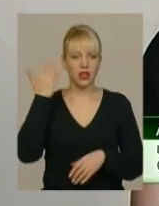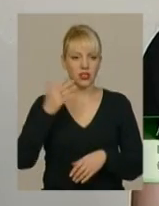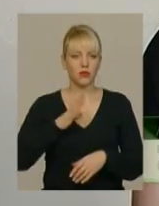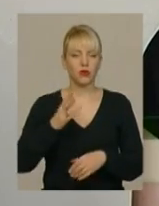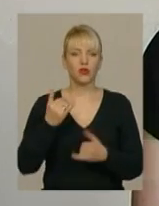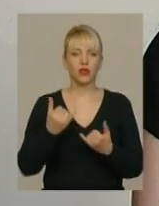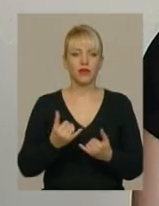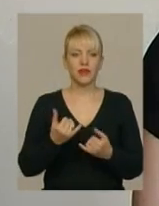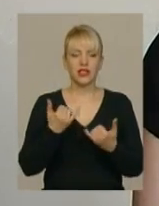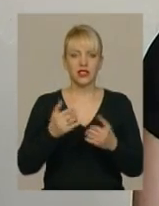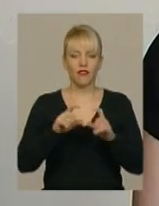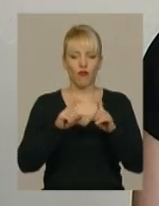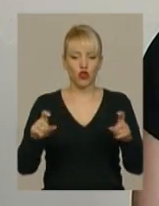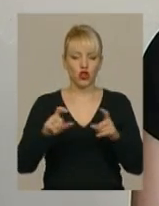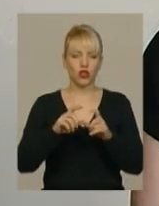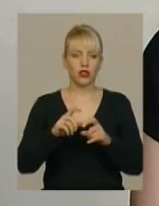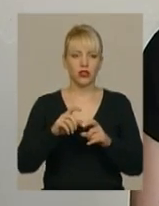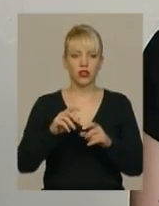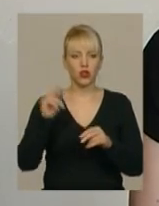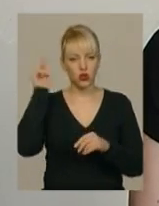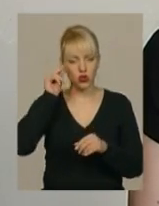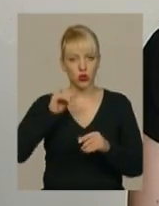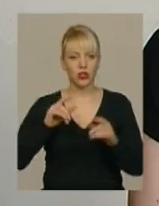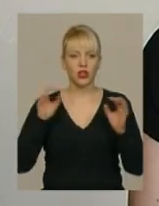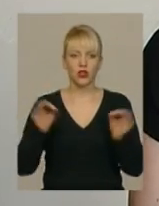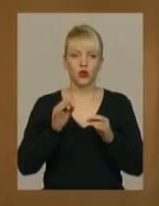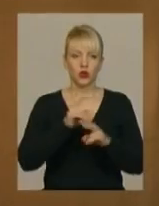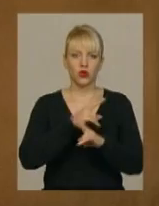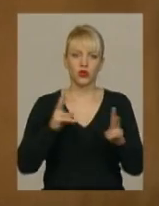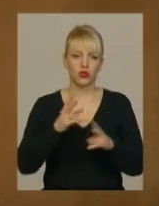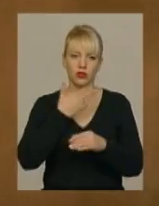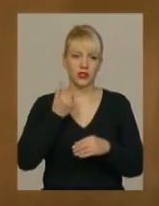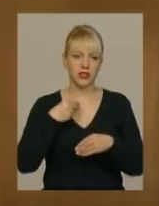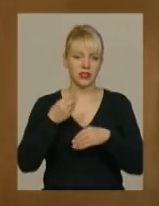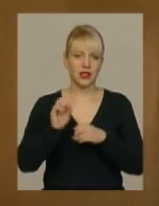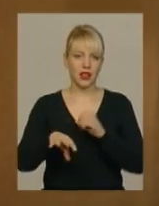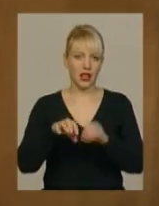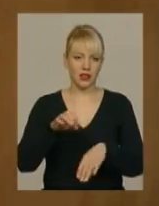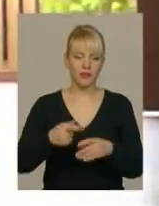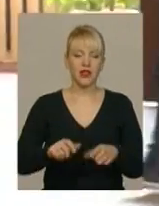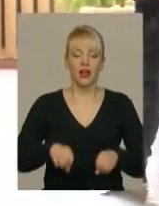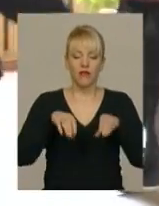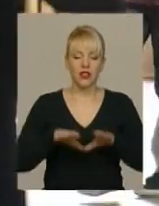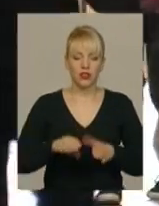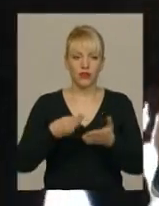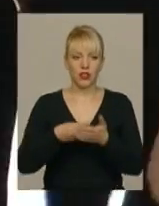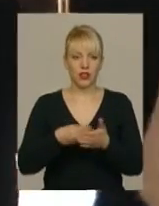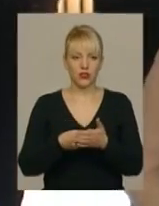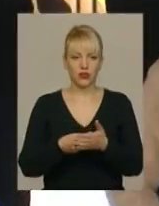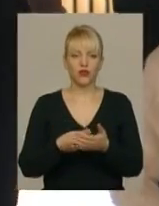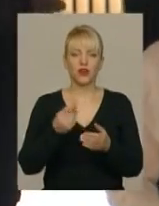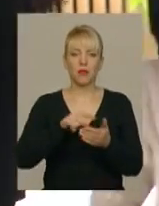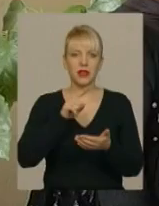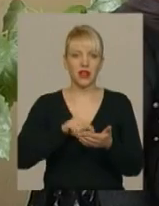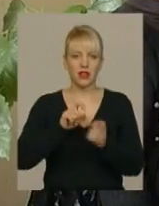зараз. В фонд школи уже давно ніхто нічого не здає. Вирішувати фінансові питання у школі вдається завдяки благодійникам,